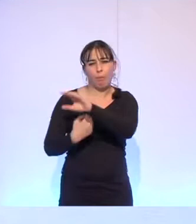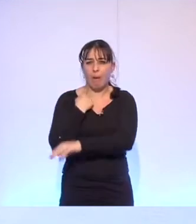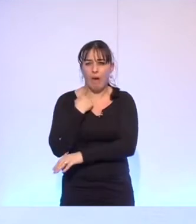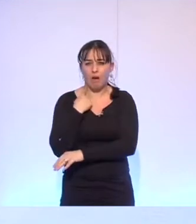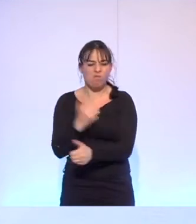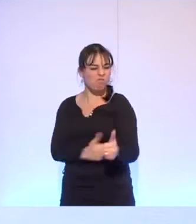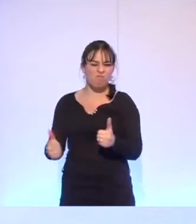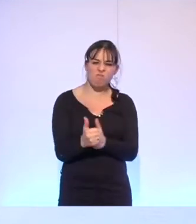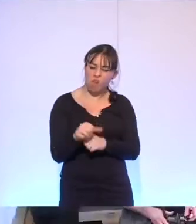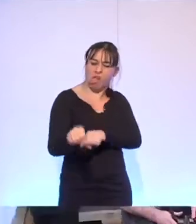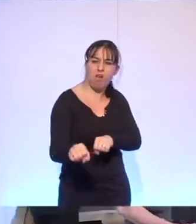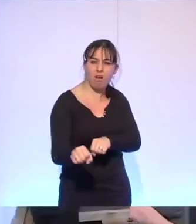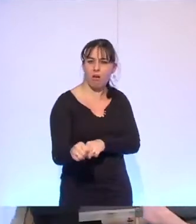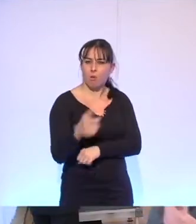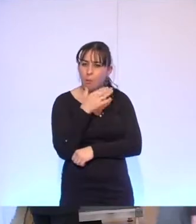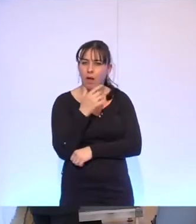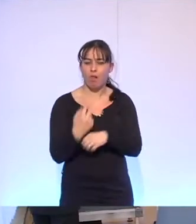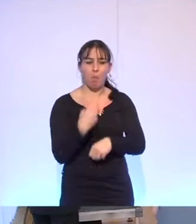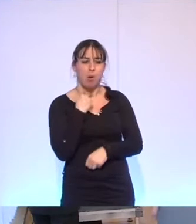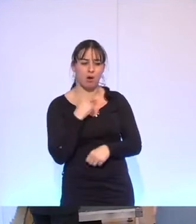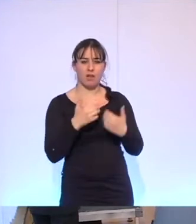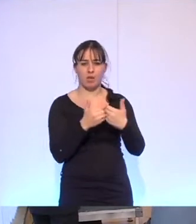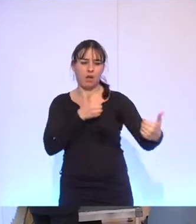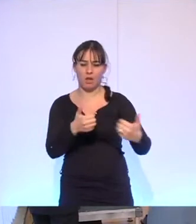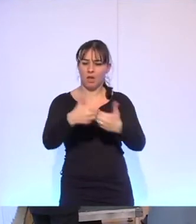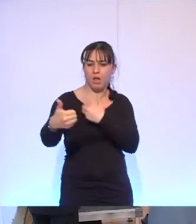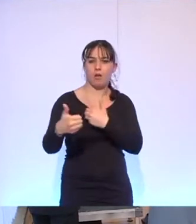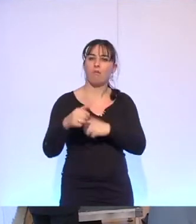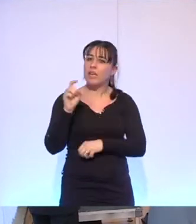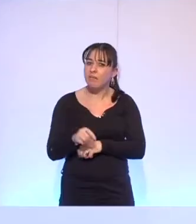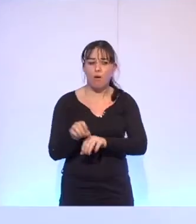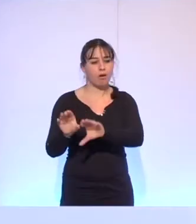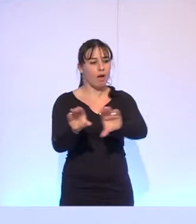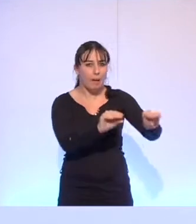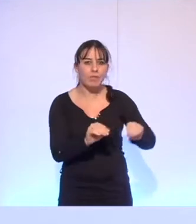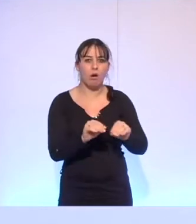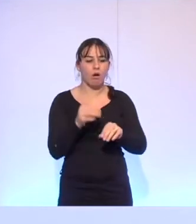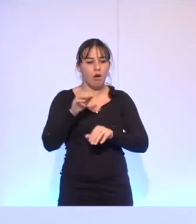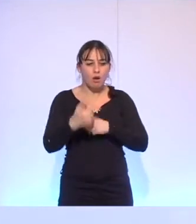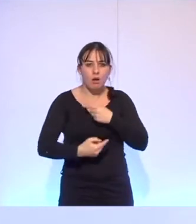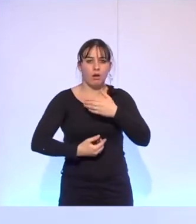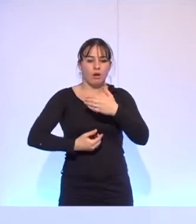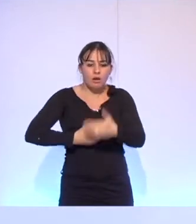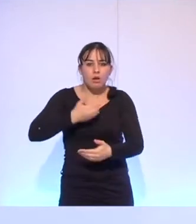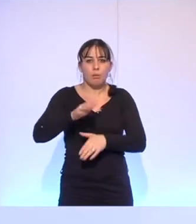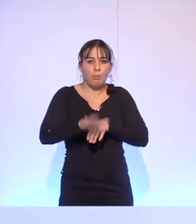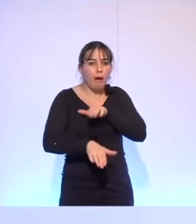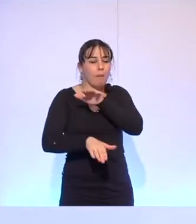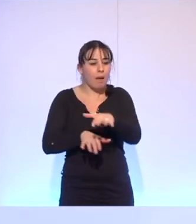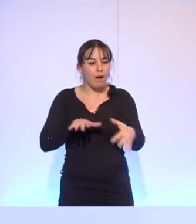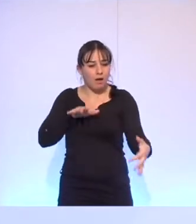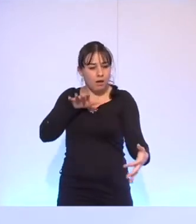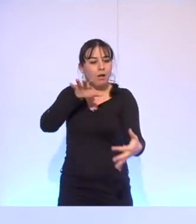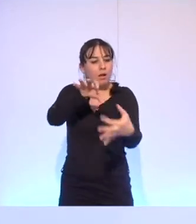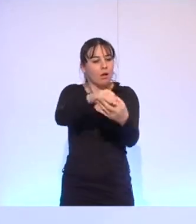force crée des blocages. Travaillons avec les habitants, étape par étape, nous construirons une ville qui avance, où les citoyens se